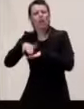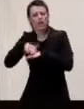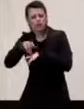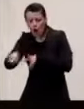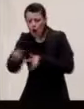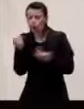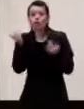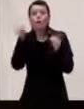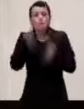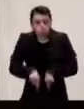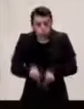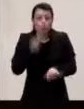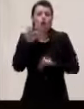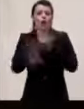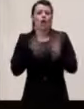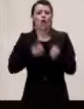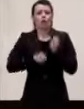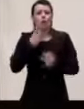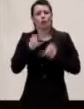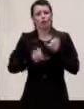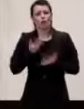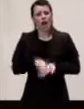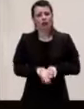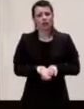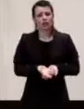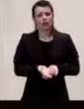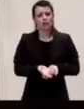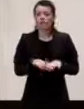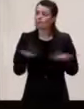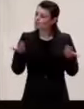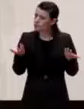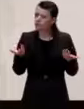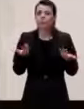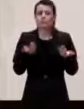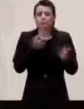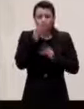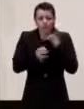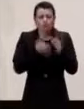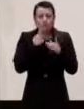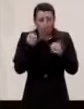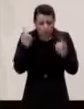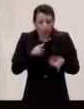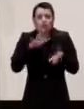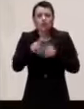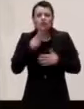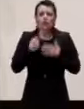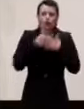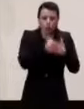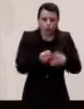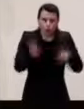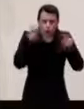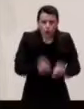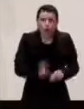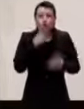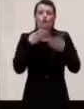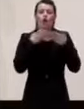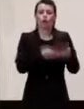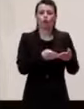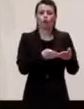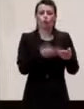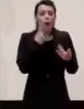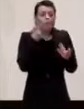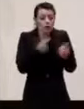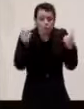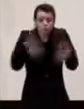cure palliative, quindi come ulteriore supporto e aiuto, come forma di cura e anche forma di aiuto